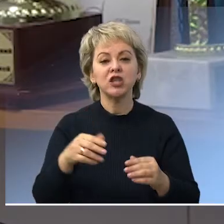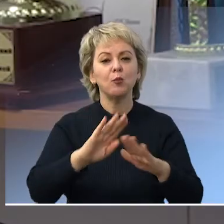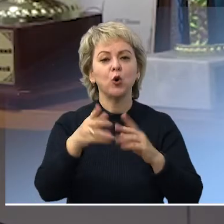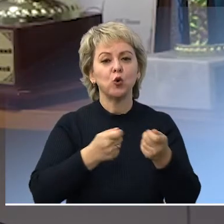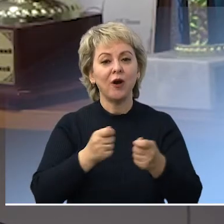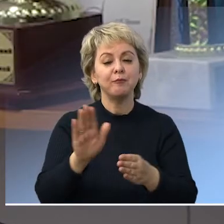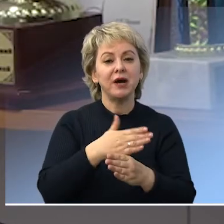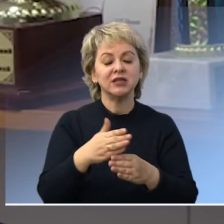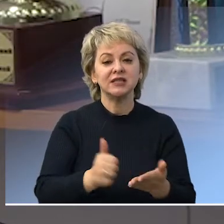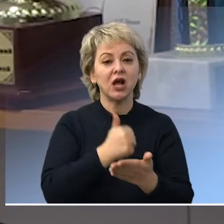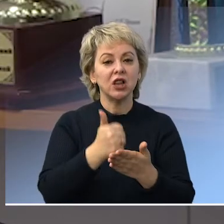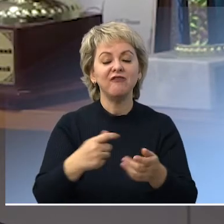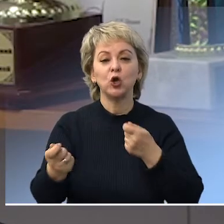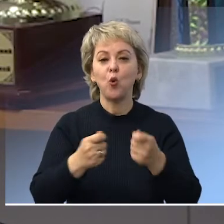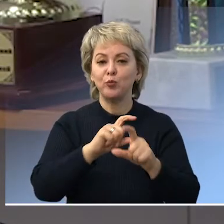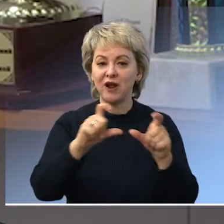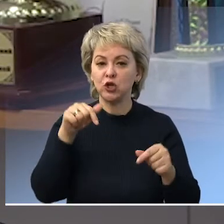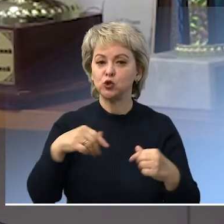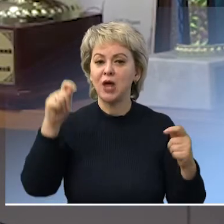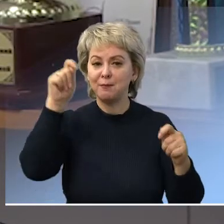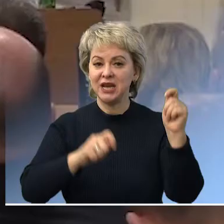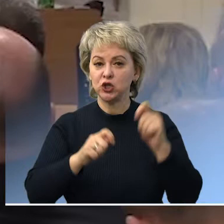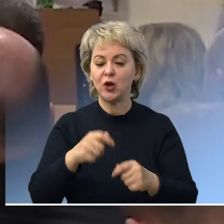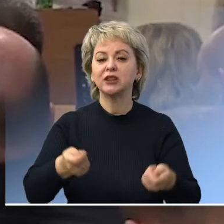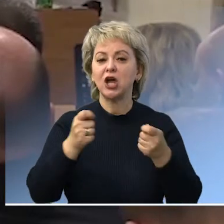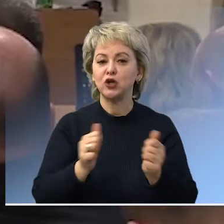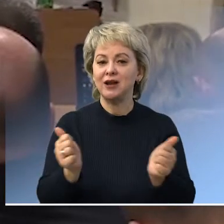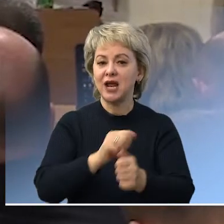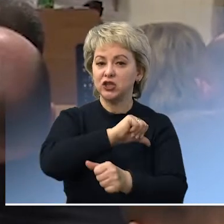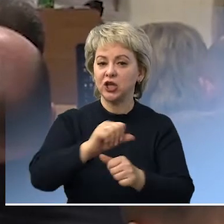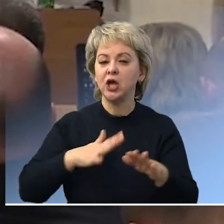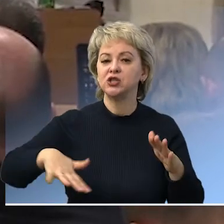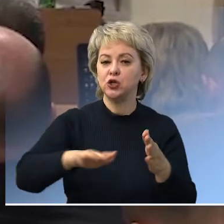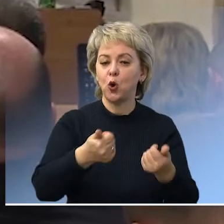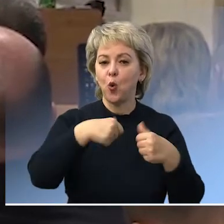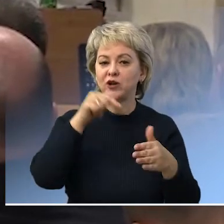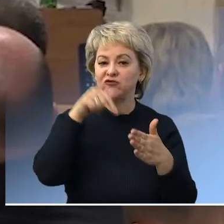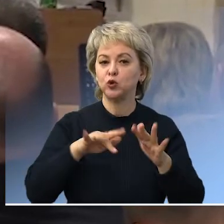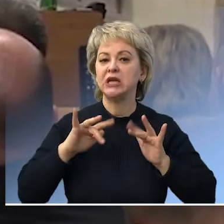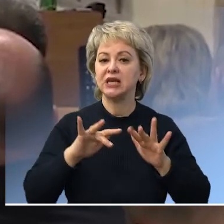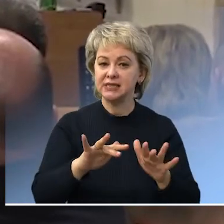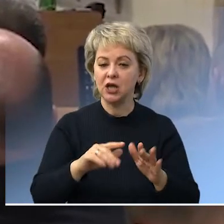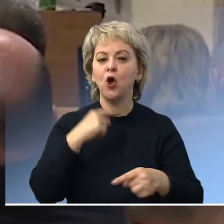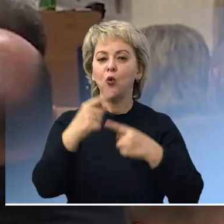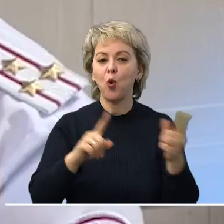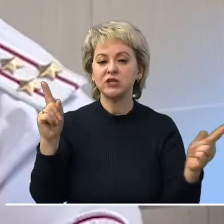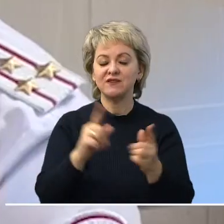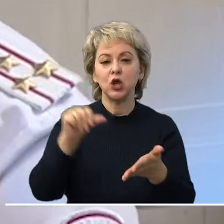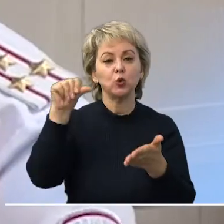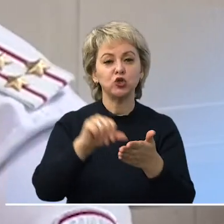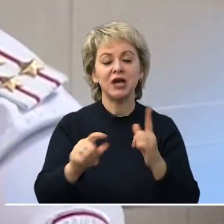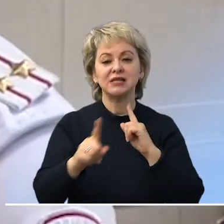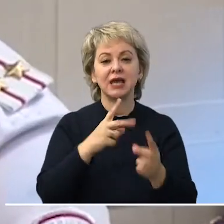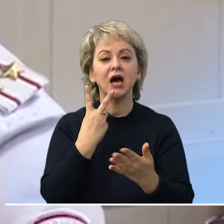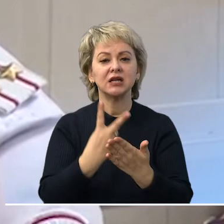Помимо руководителей подразделений главных управлений, сюда съезжаются начальники приграничных территориальных органов внутренних дел. В ходе встречи